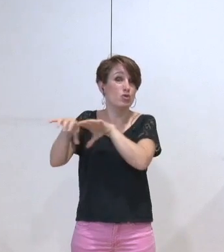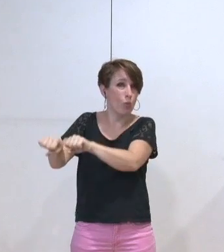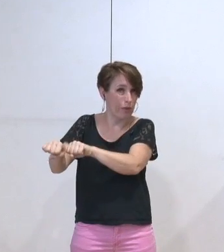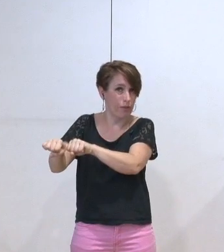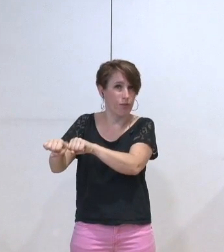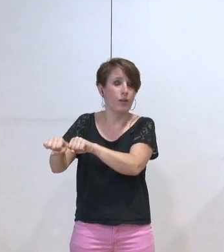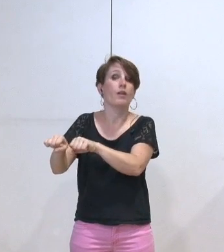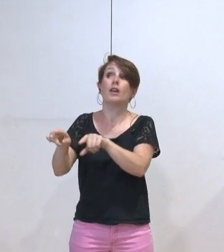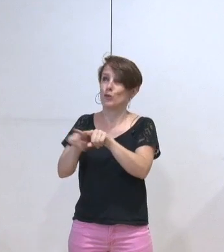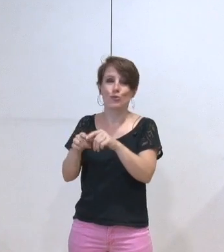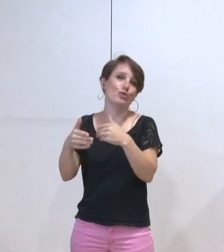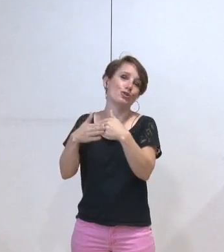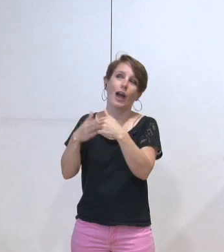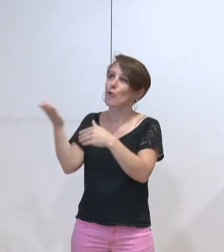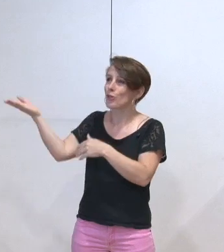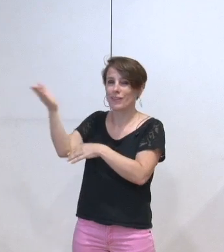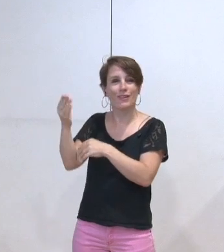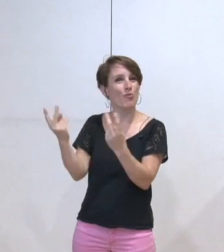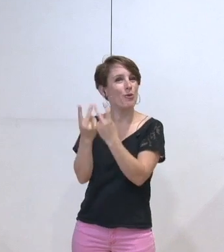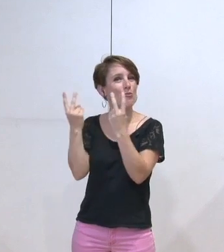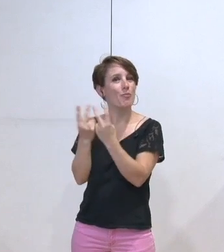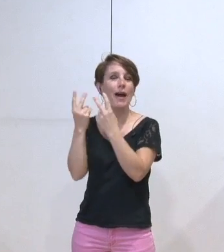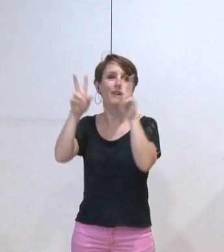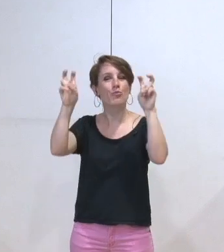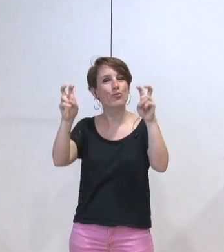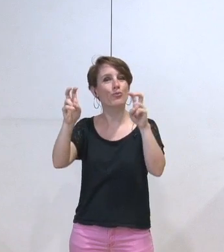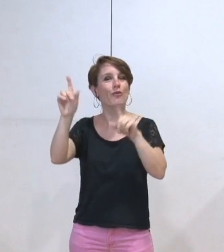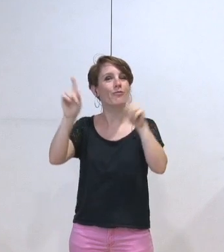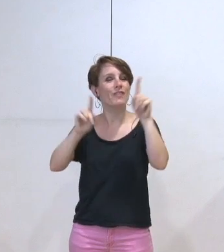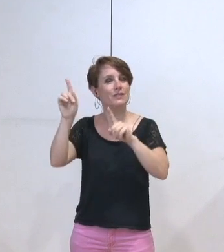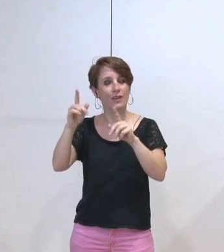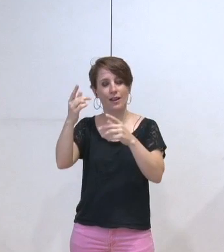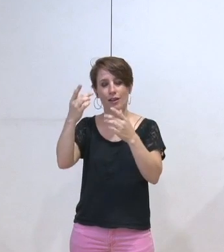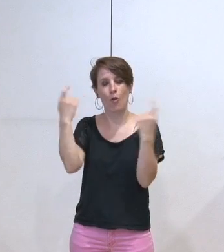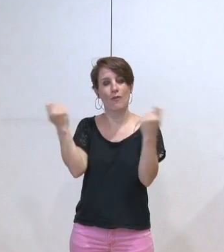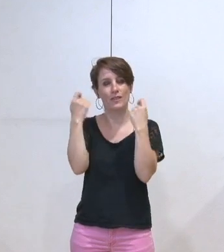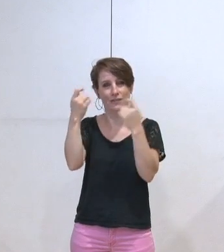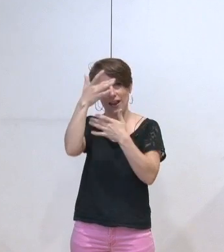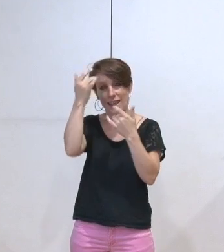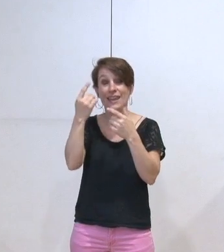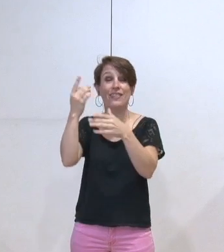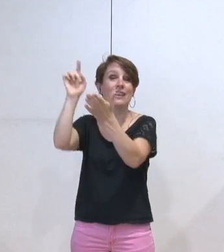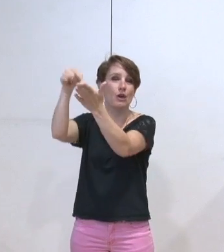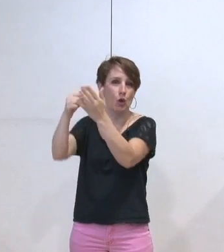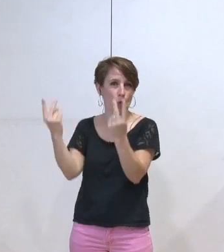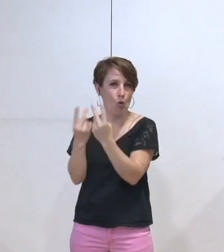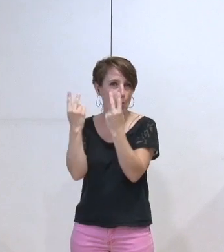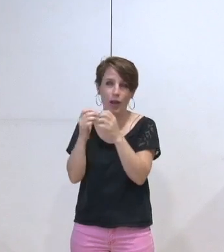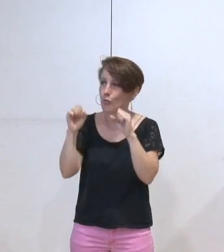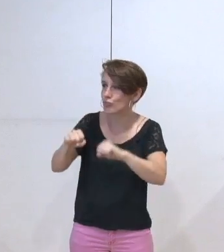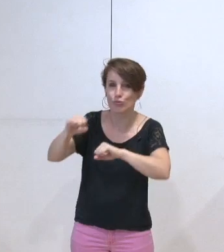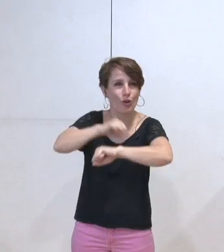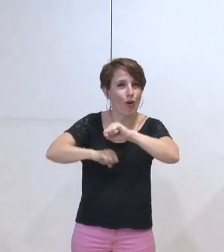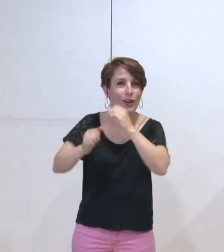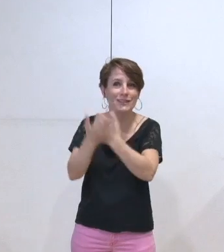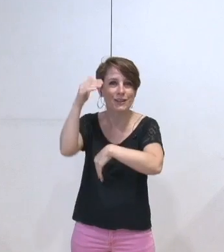avec l'été au parc et ces milliers de visiteurs des film en plein air le bibiobus les sorties à la journée également organisé